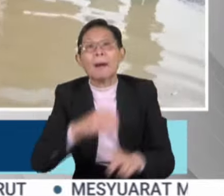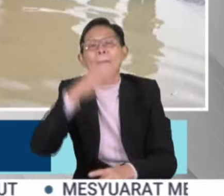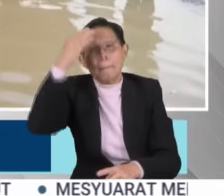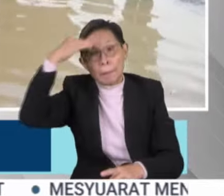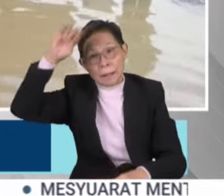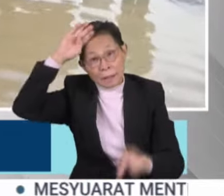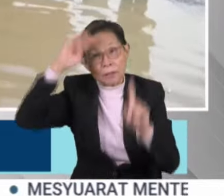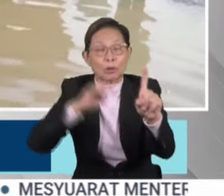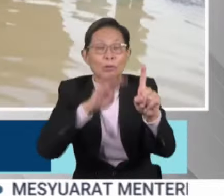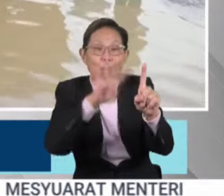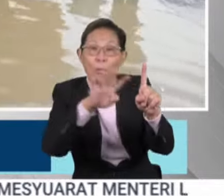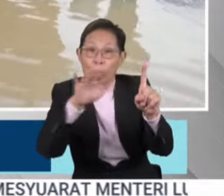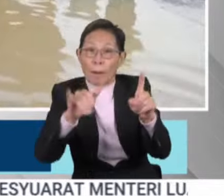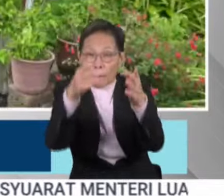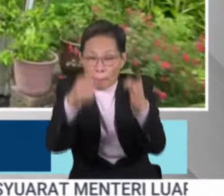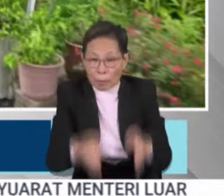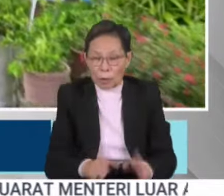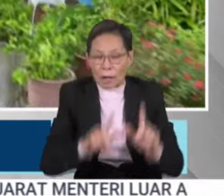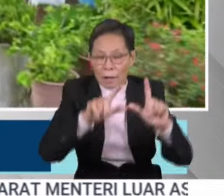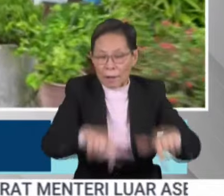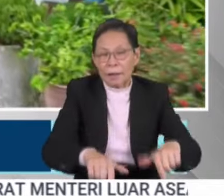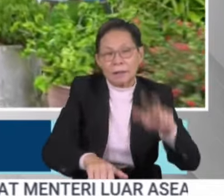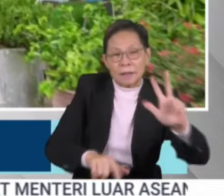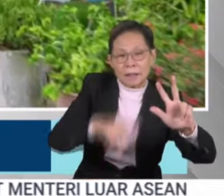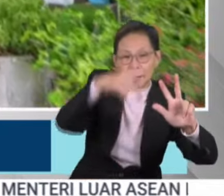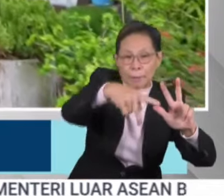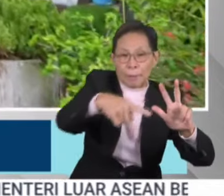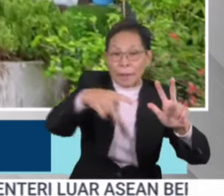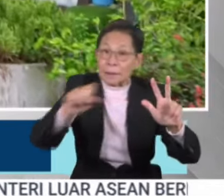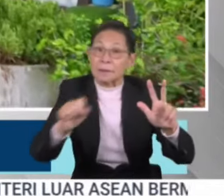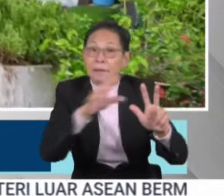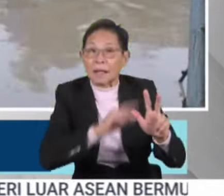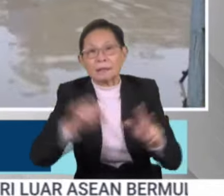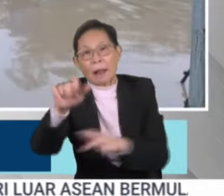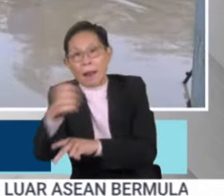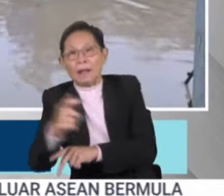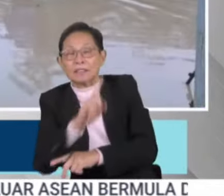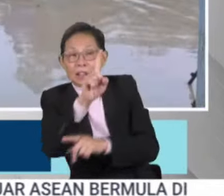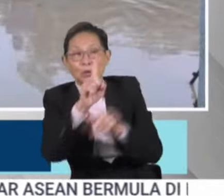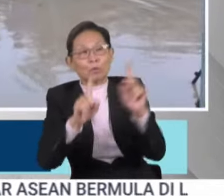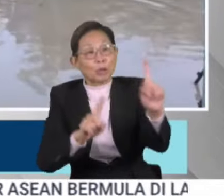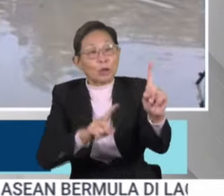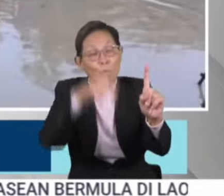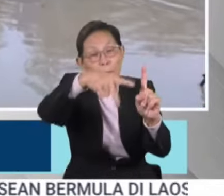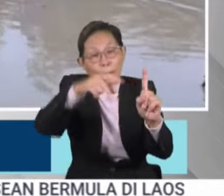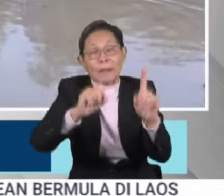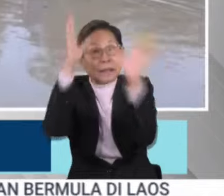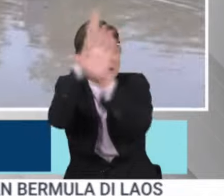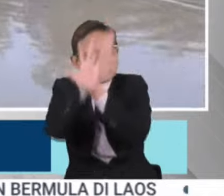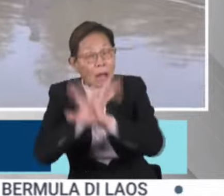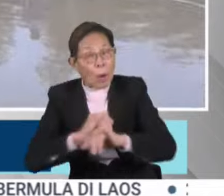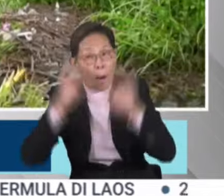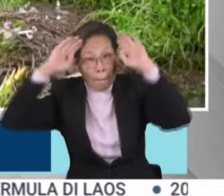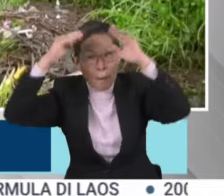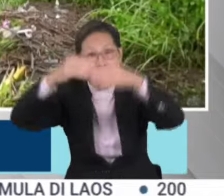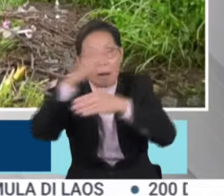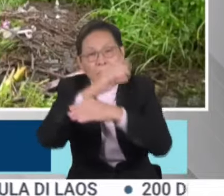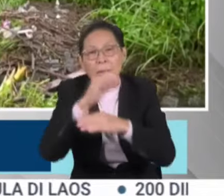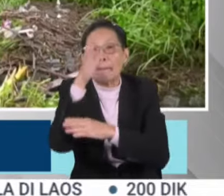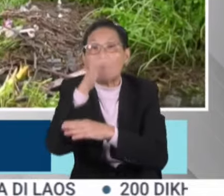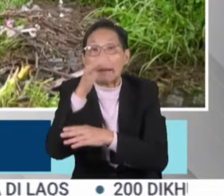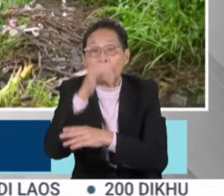Perlis dengan 146 penduduk ditempatkan di 3 PPS selain 1 PPS dibuka di Sarawak, Pahang dan